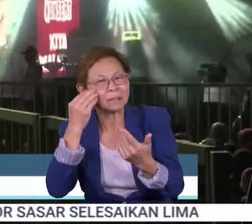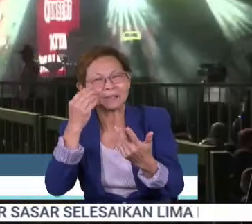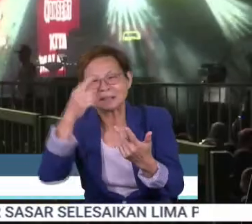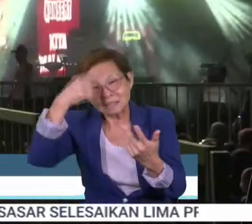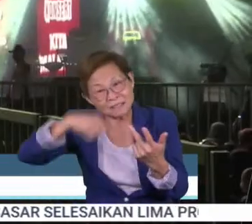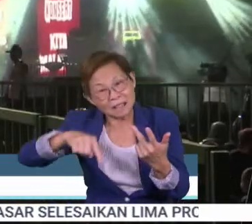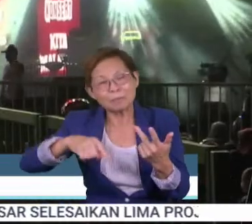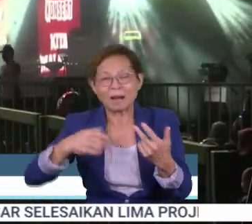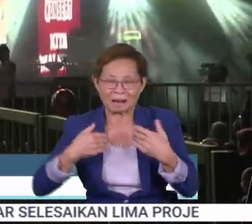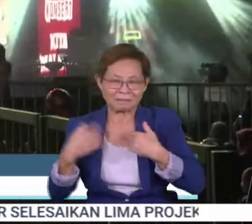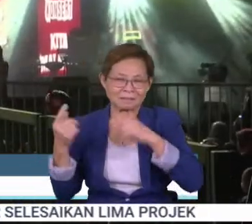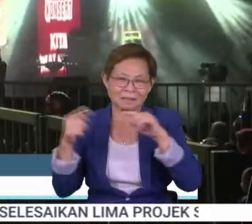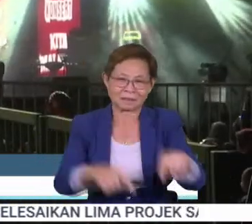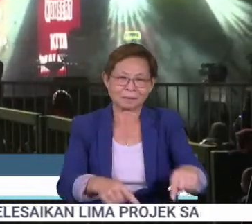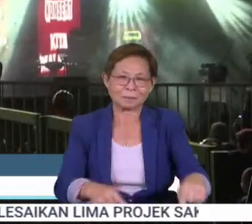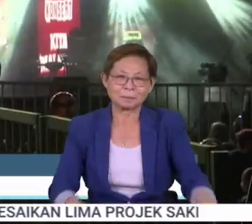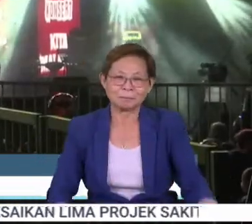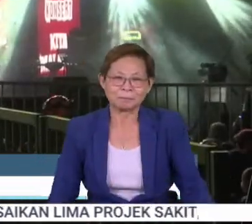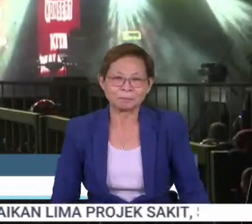Malaysia.